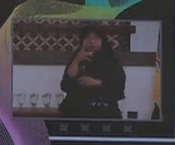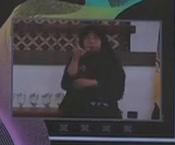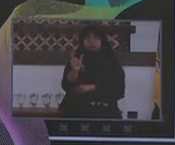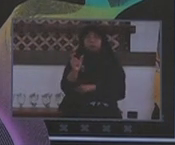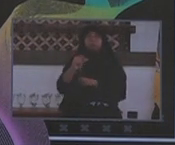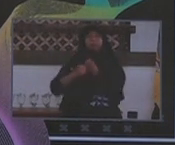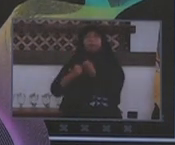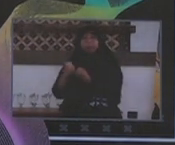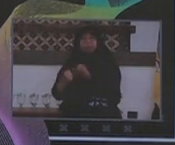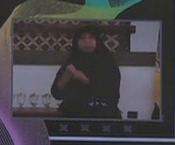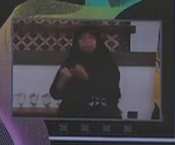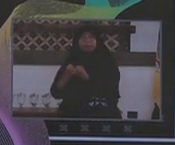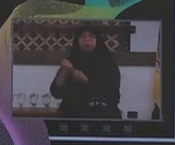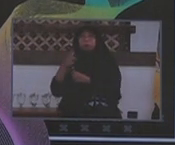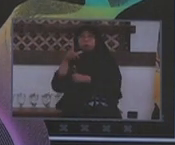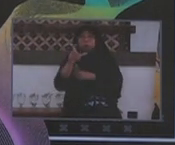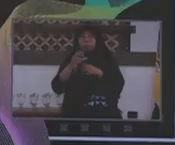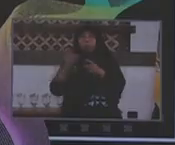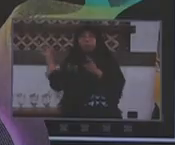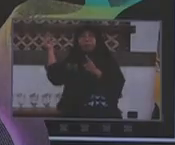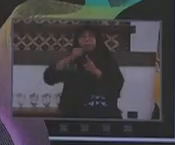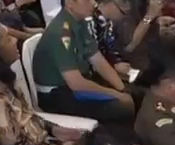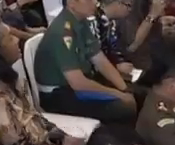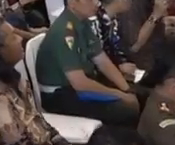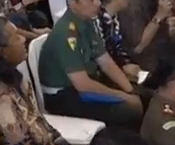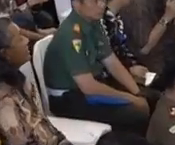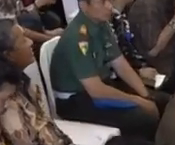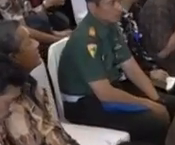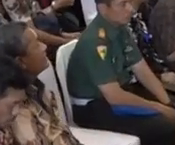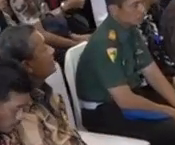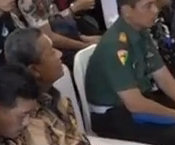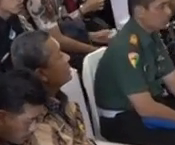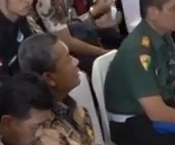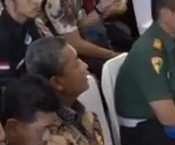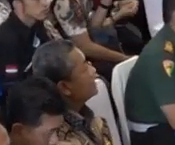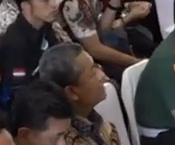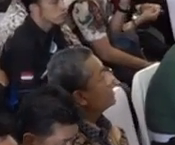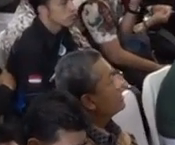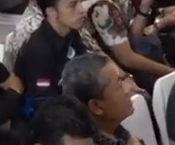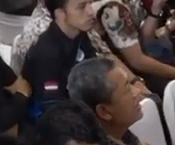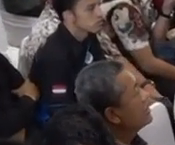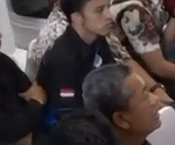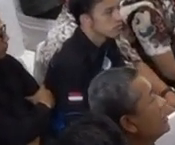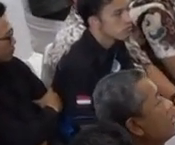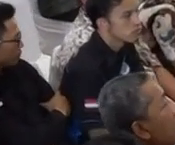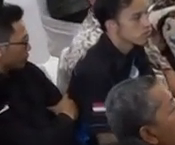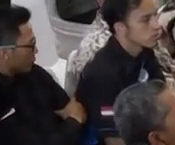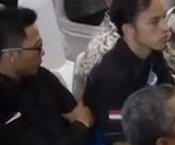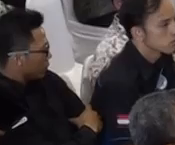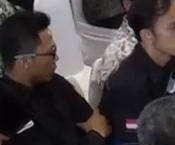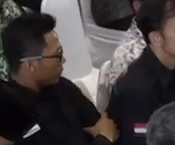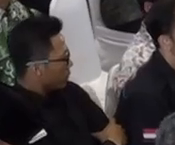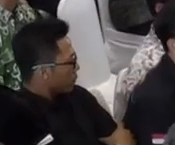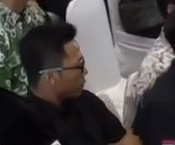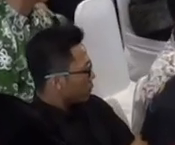yaitu penyampaian kebijakan dan prioritas provinsi maupun nasional kepada seluruh pemangku kepentingan yang